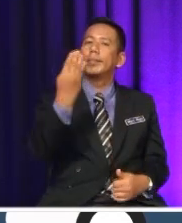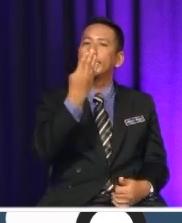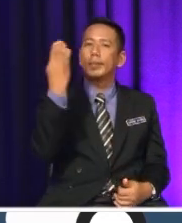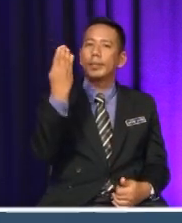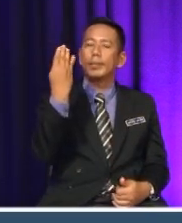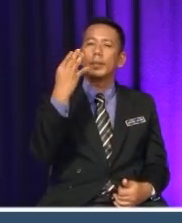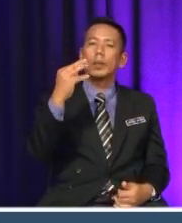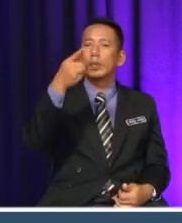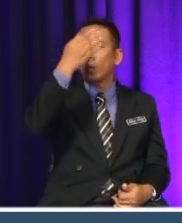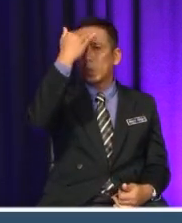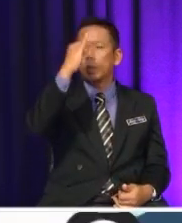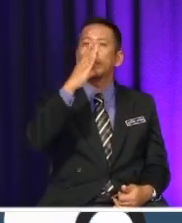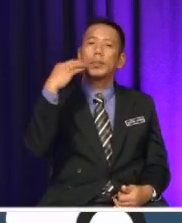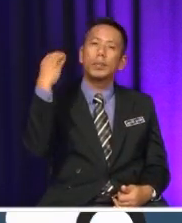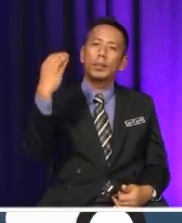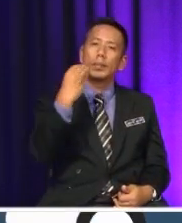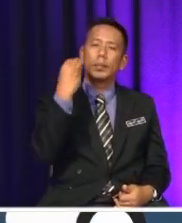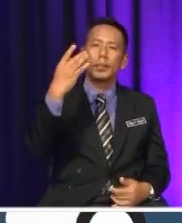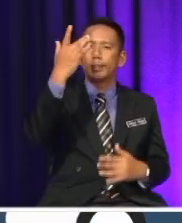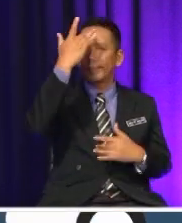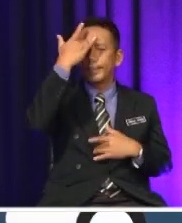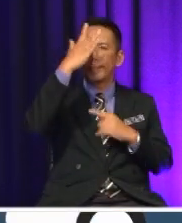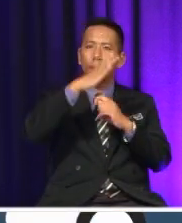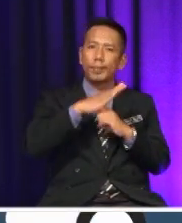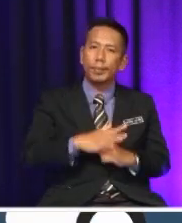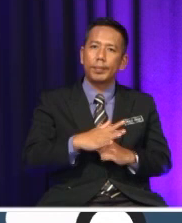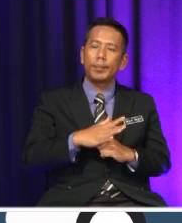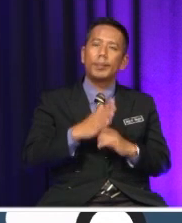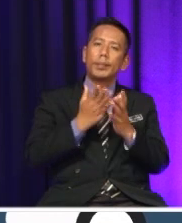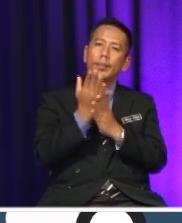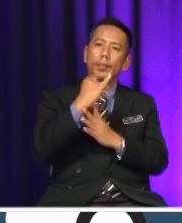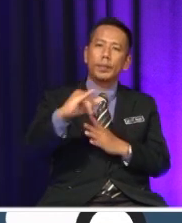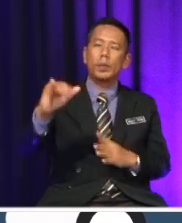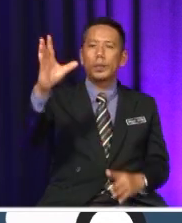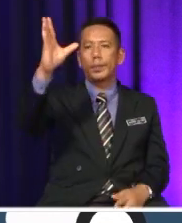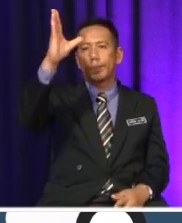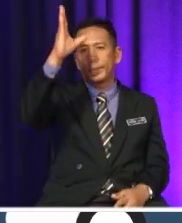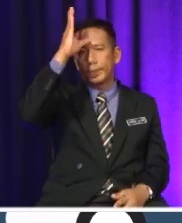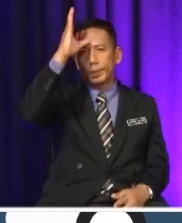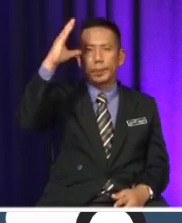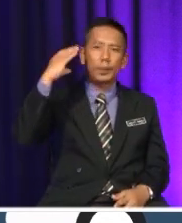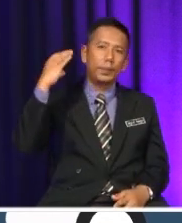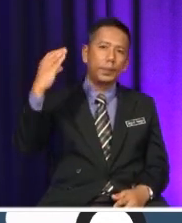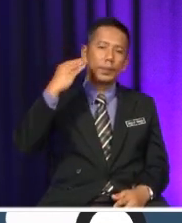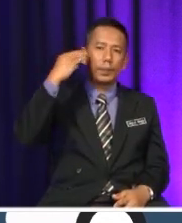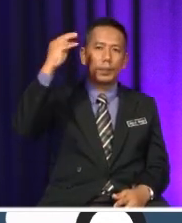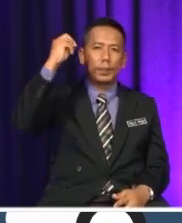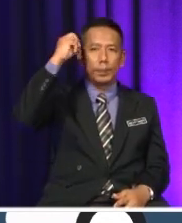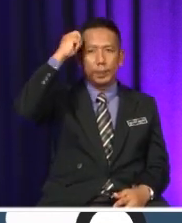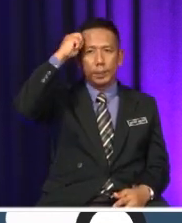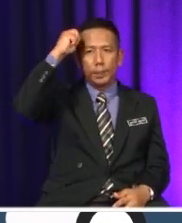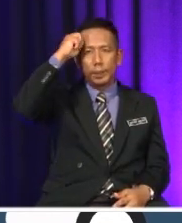penyakit hipertensi Oke seterusnya untuk Pak Cik Sanggam tadi yang mengidap